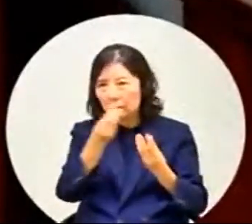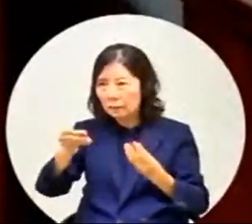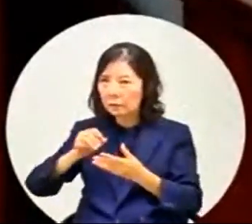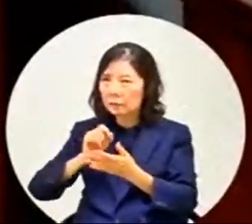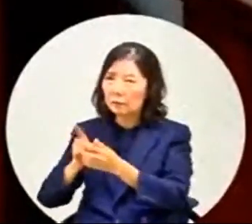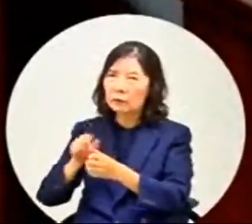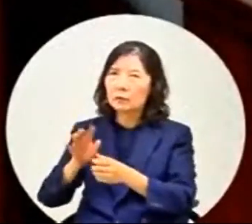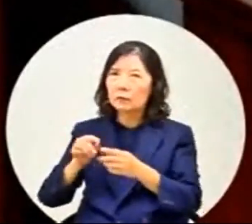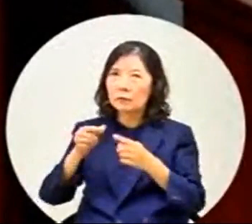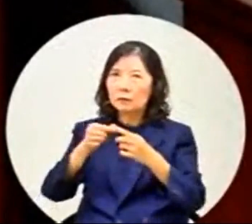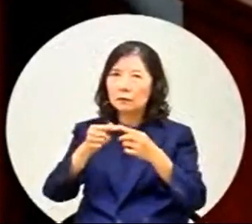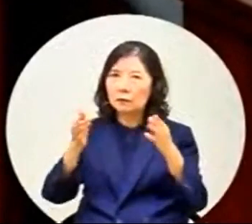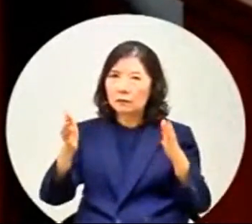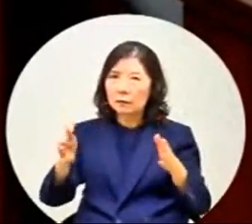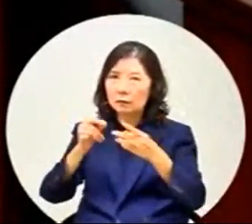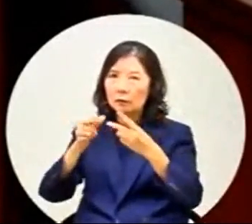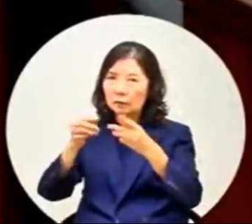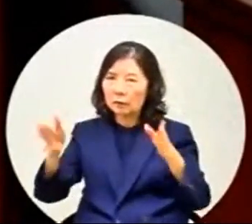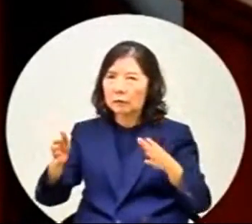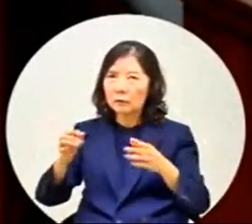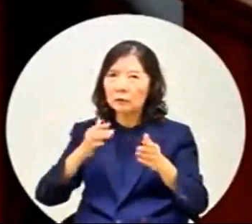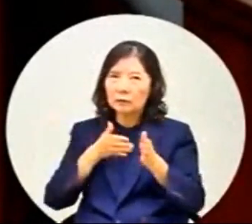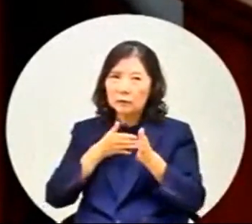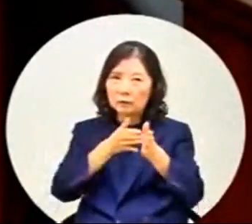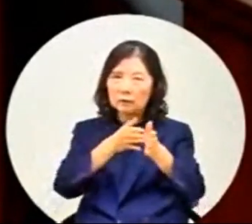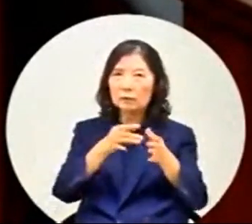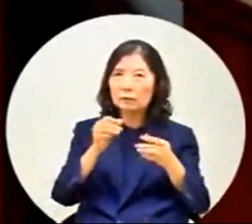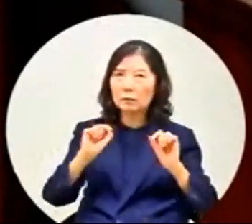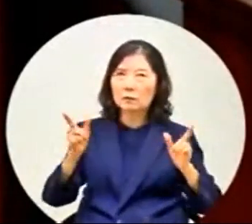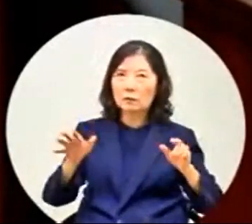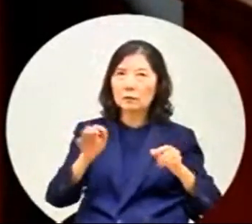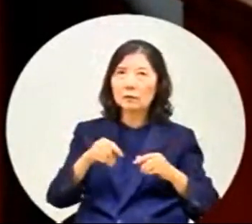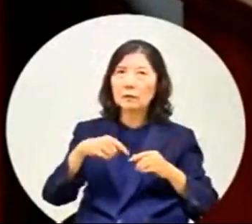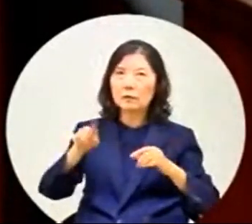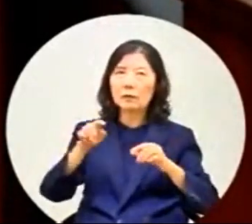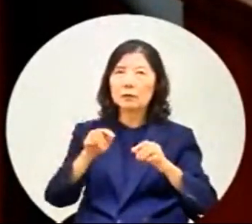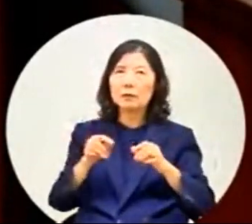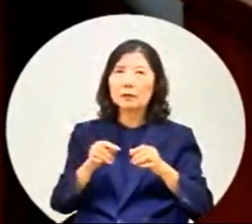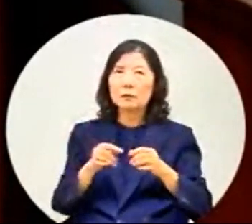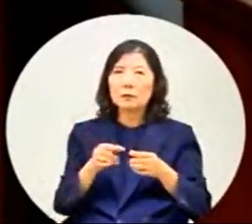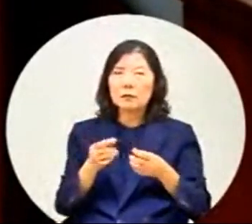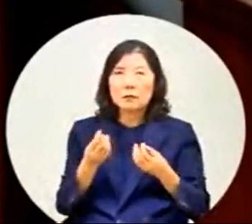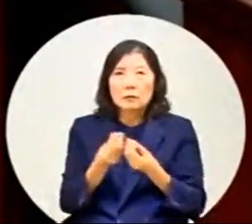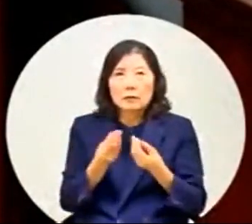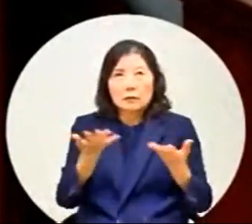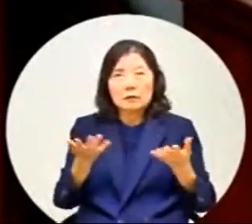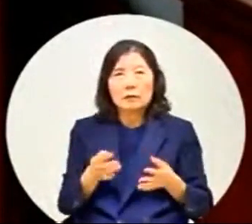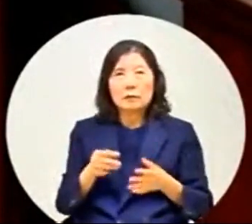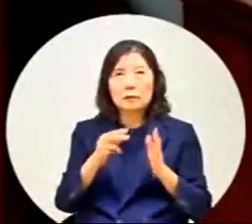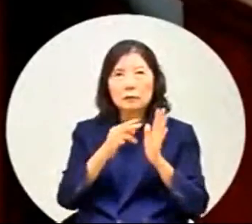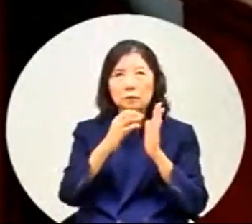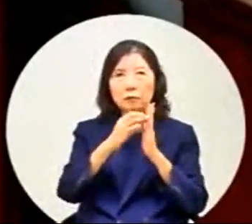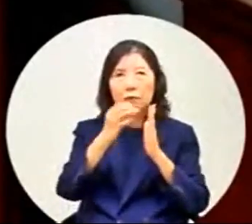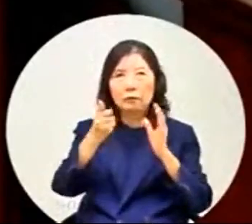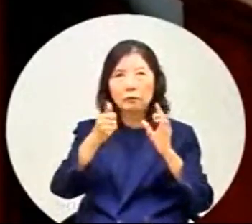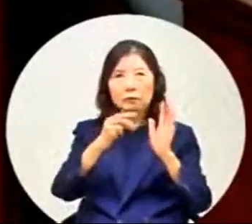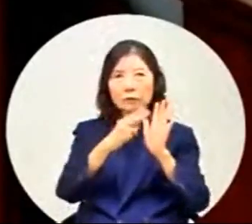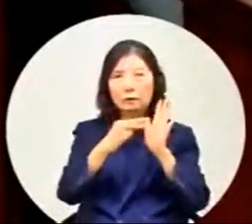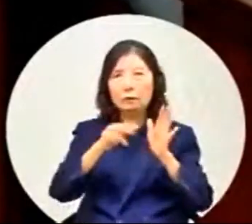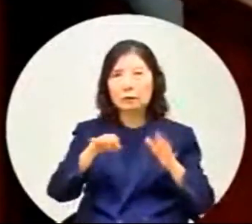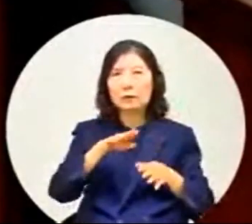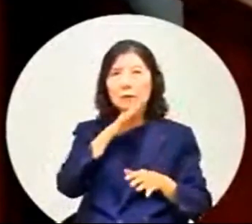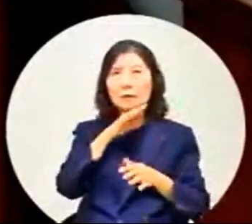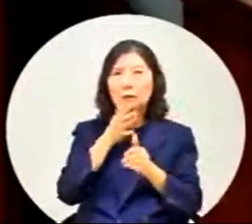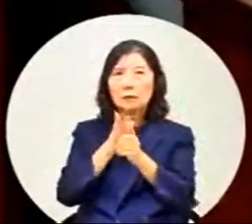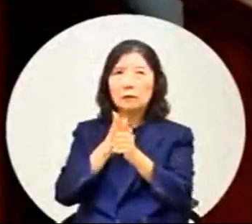阶二阶的车厢不同，你花了多少时间测试去做相容？这个我想局长待会都要说明一下。好，我们这边要问